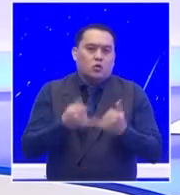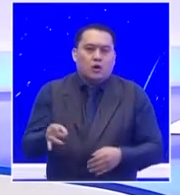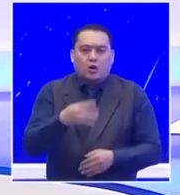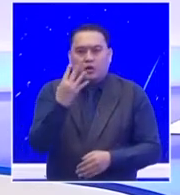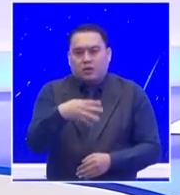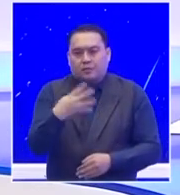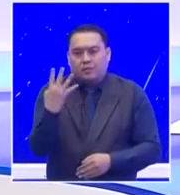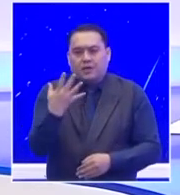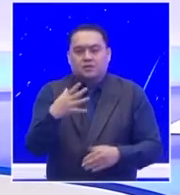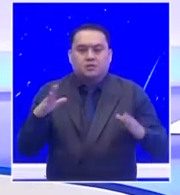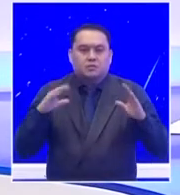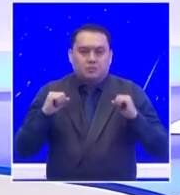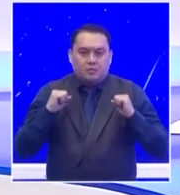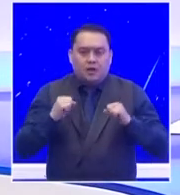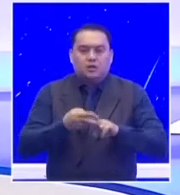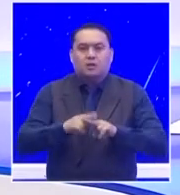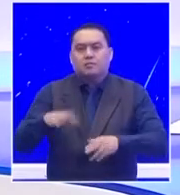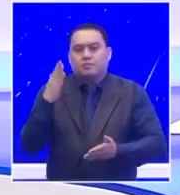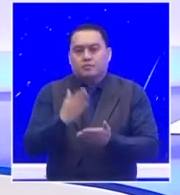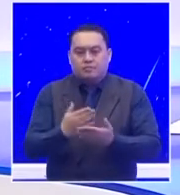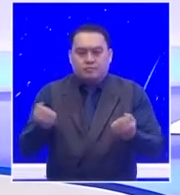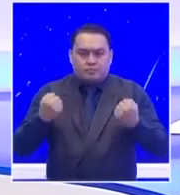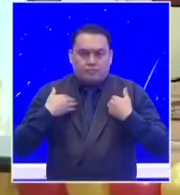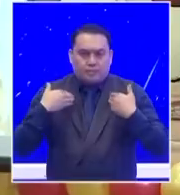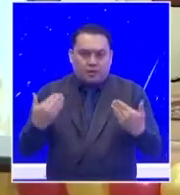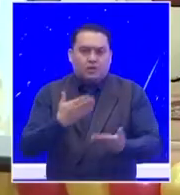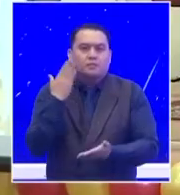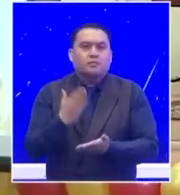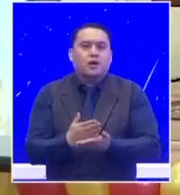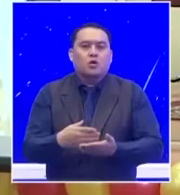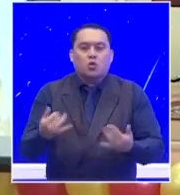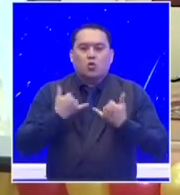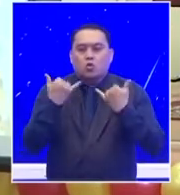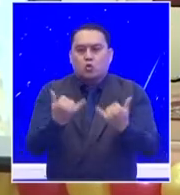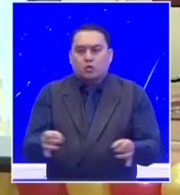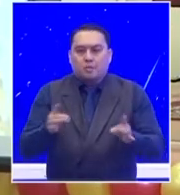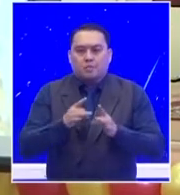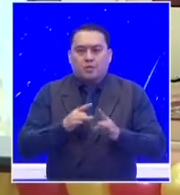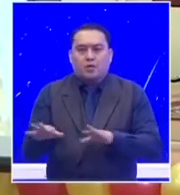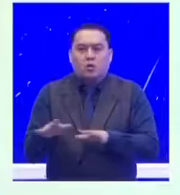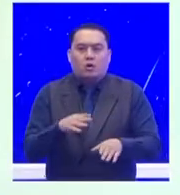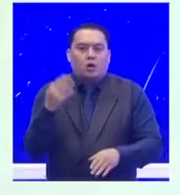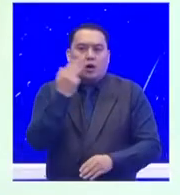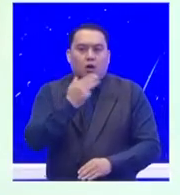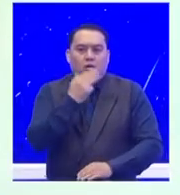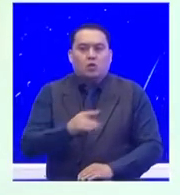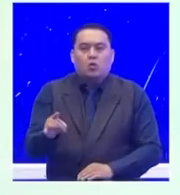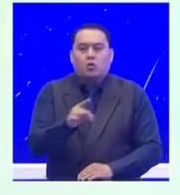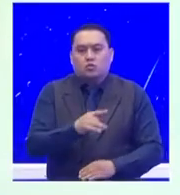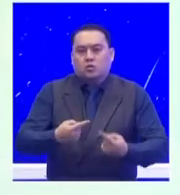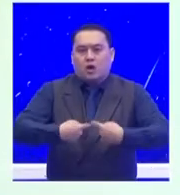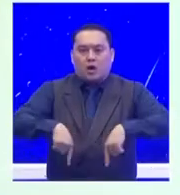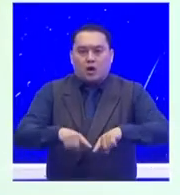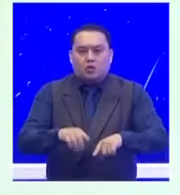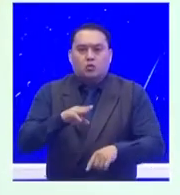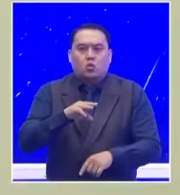тірі 45 батыр бар. Тәуелсіздік жолында күрескен батырлардың ерлігі ұлықталды. Мерекеге орай Қаратал ауданының кәсіподағы ұйымы